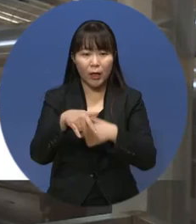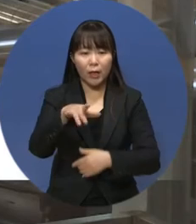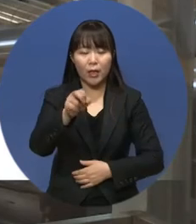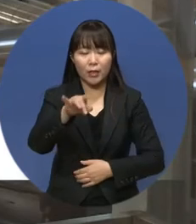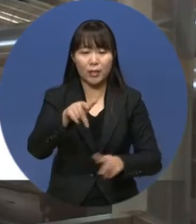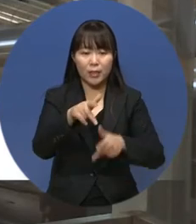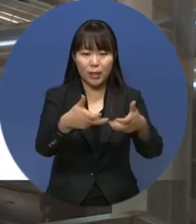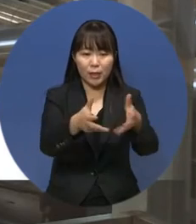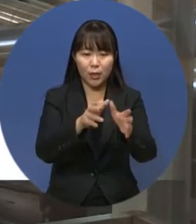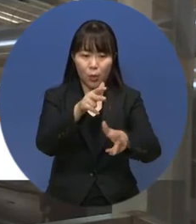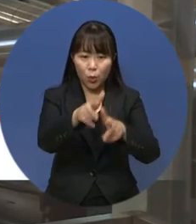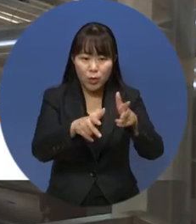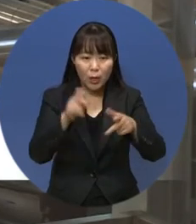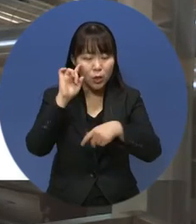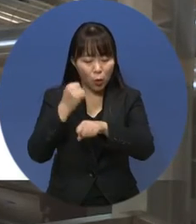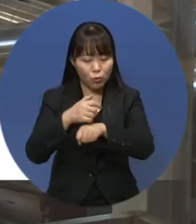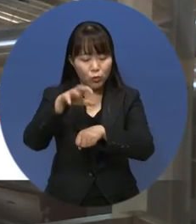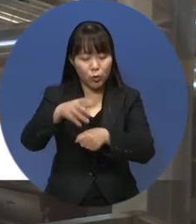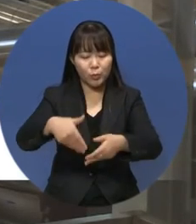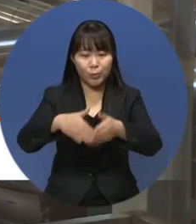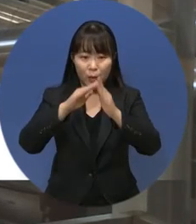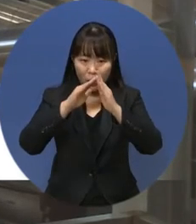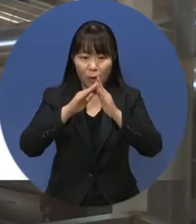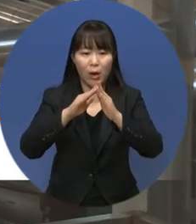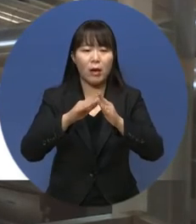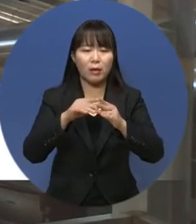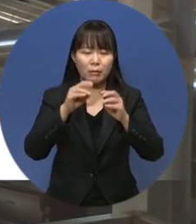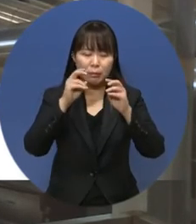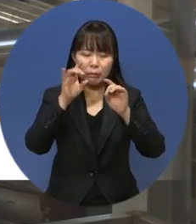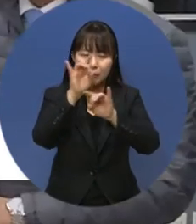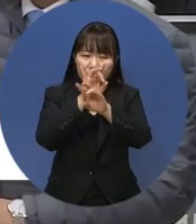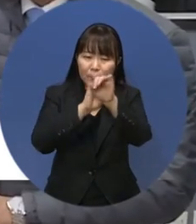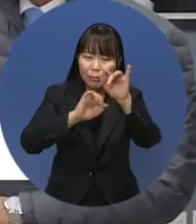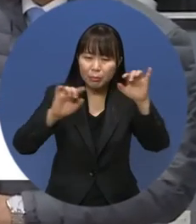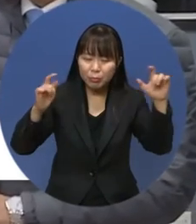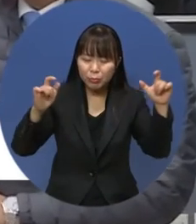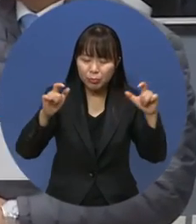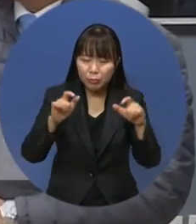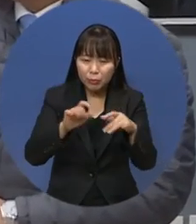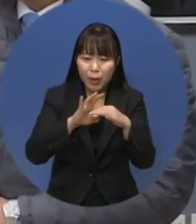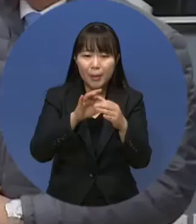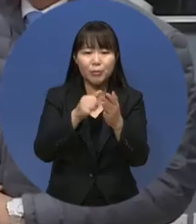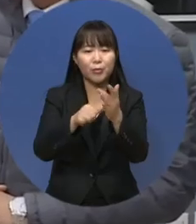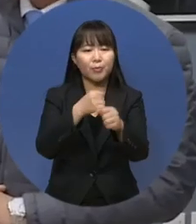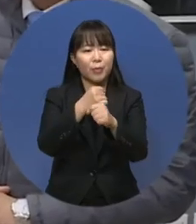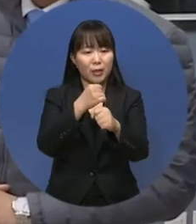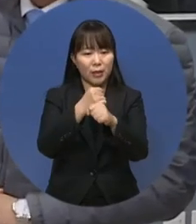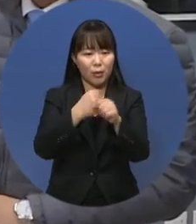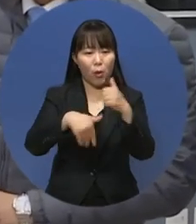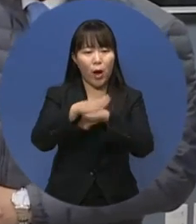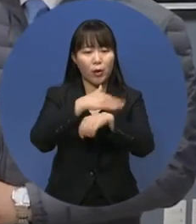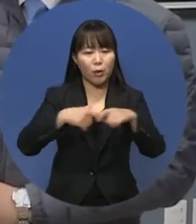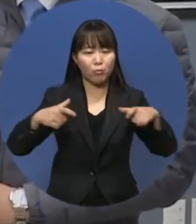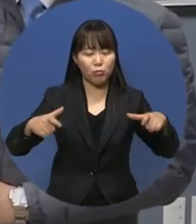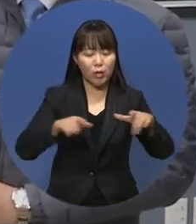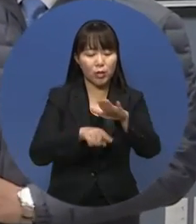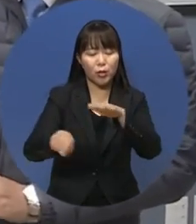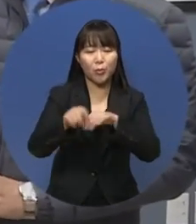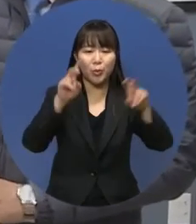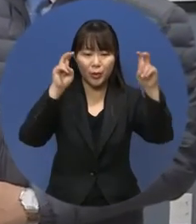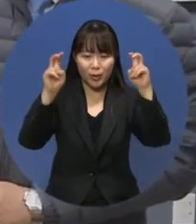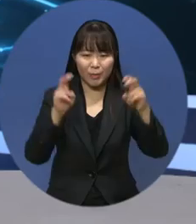4 공장과 연구소 를 설립했으며 미세먼지 저감 혁신 소재를 생산하고 있는 환경 분야 선도